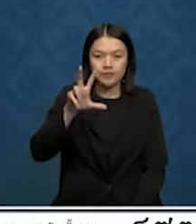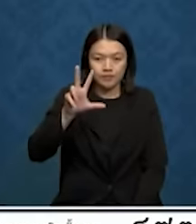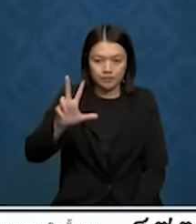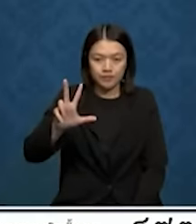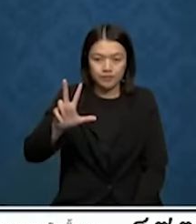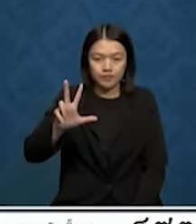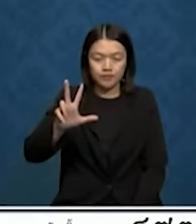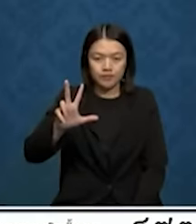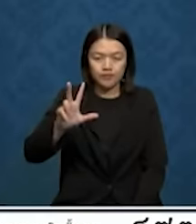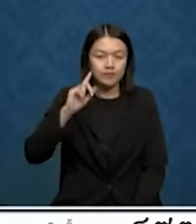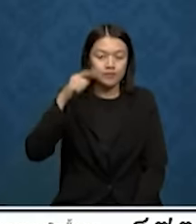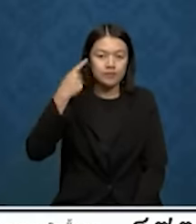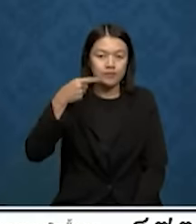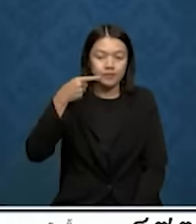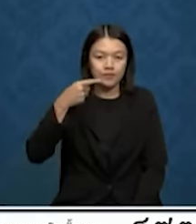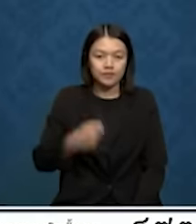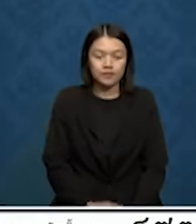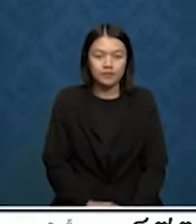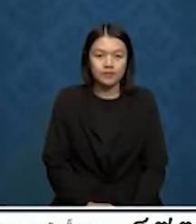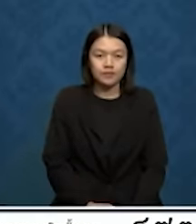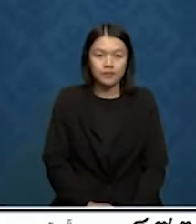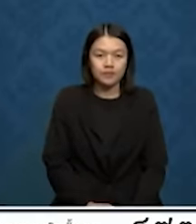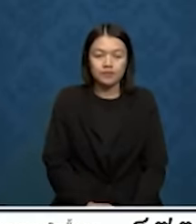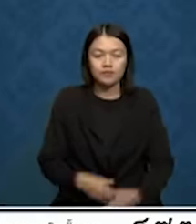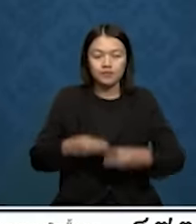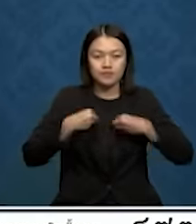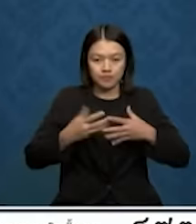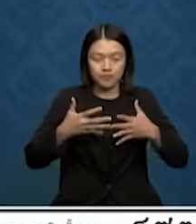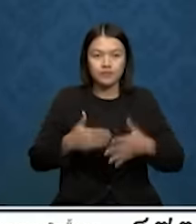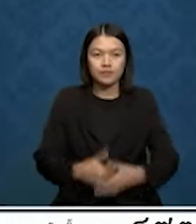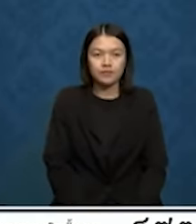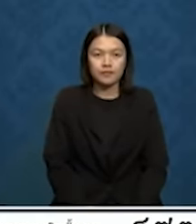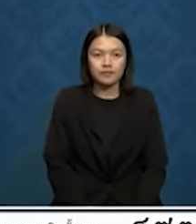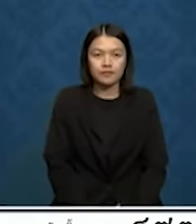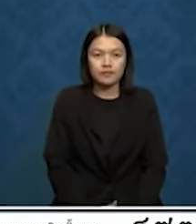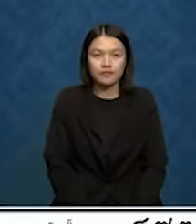303นางสาวรัชนกสุขประเสริฐ ไม่เห็นชอบค่ะ